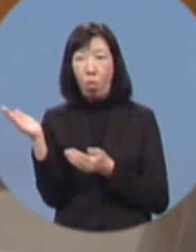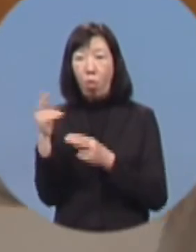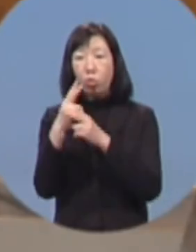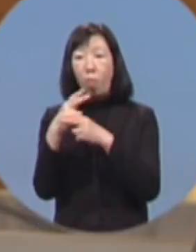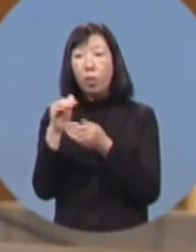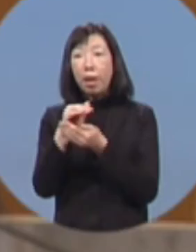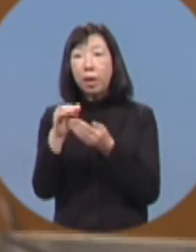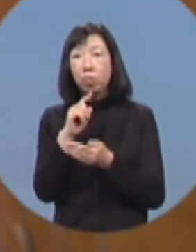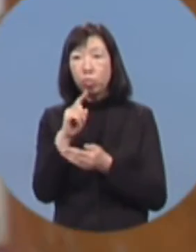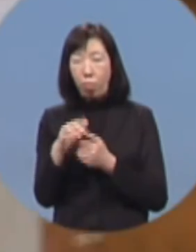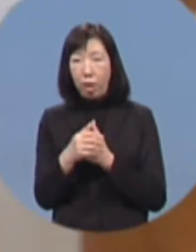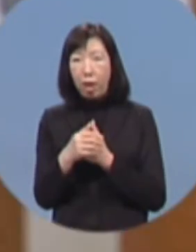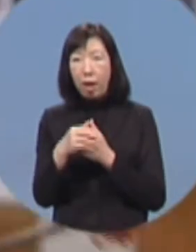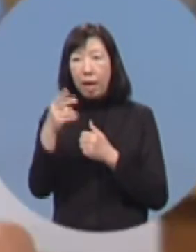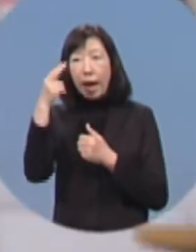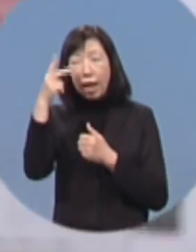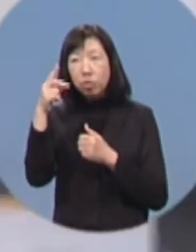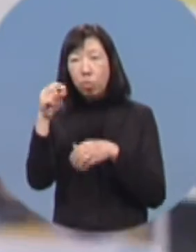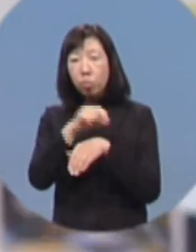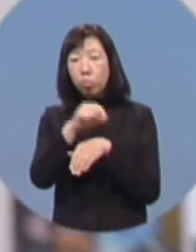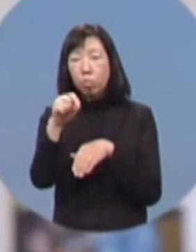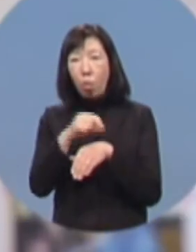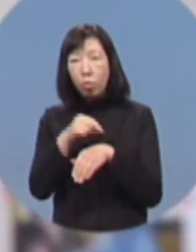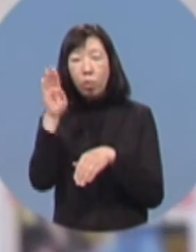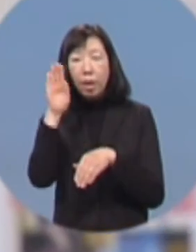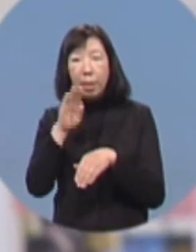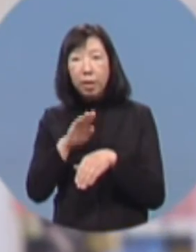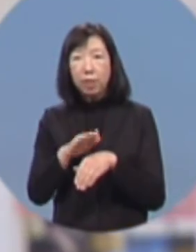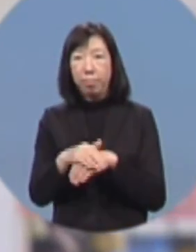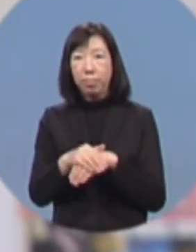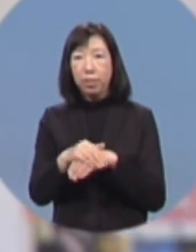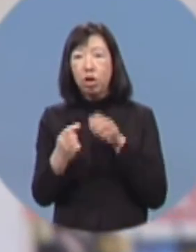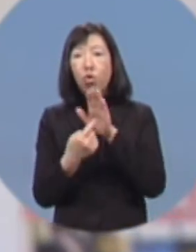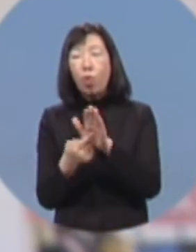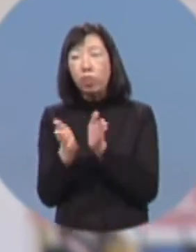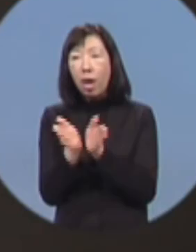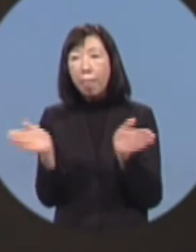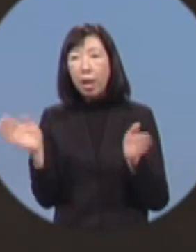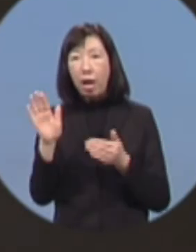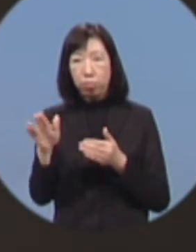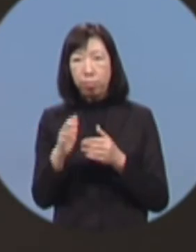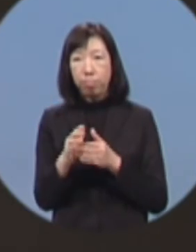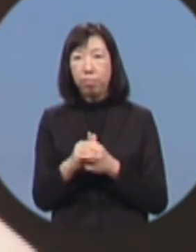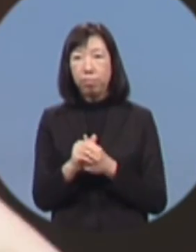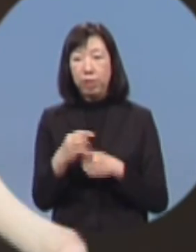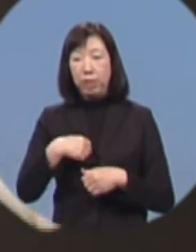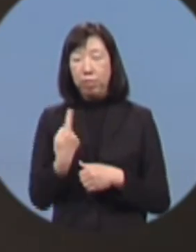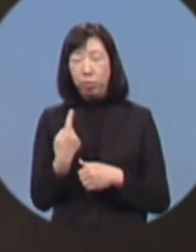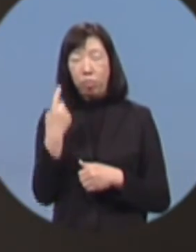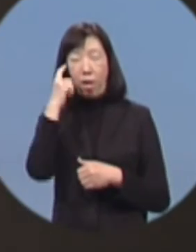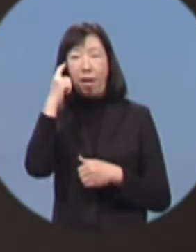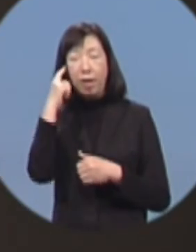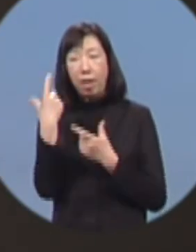玉はそのガラス特有のその滑らかさとか表現の幅があるので、その自分の思い